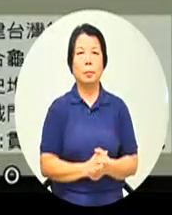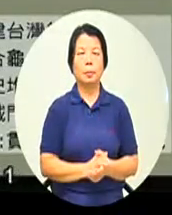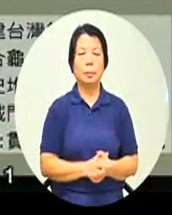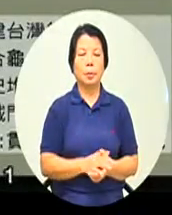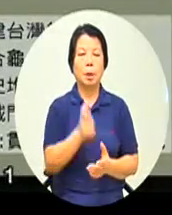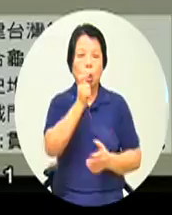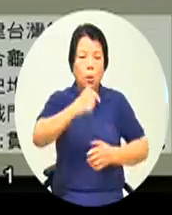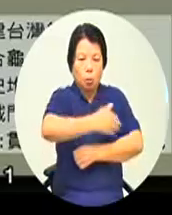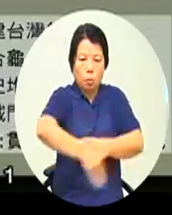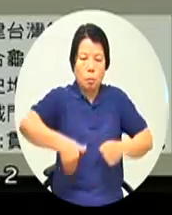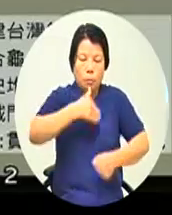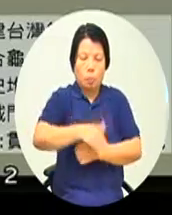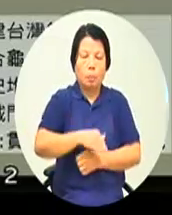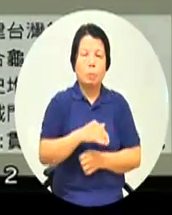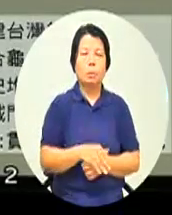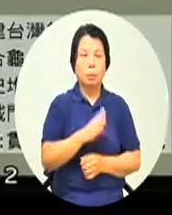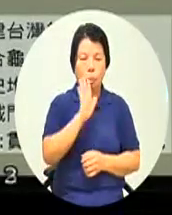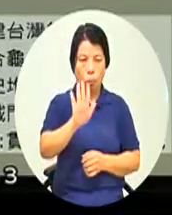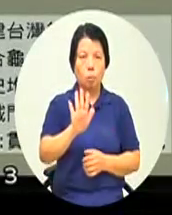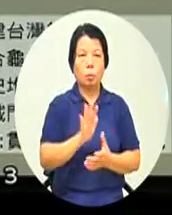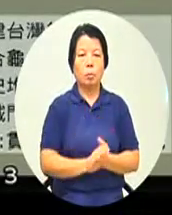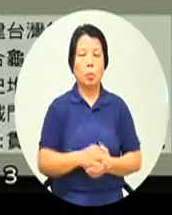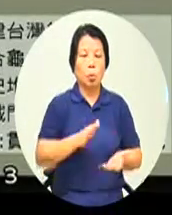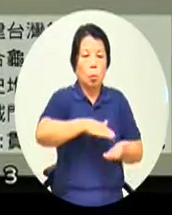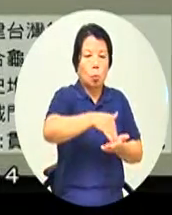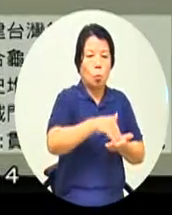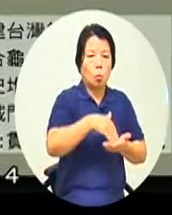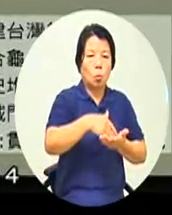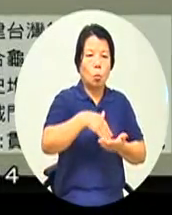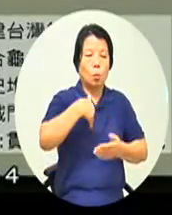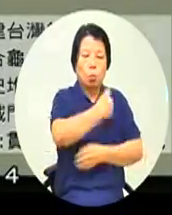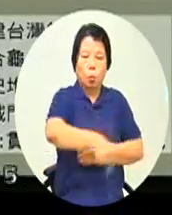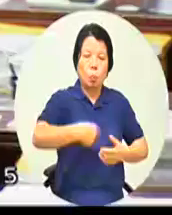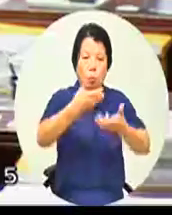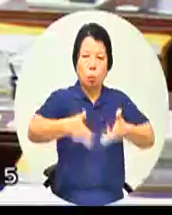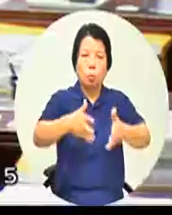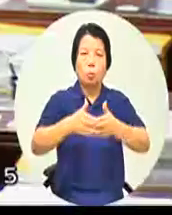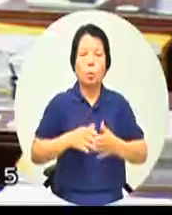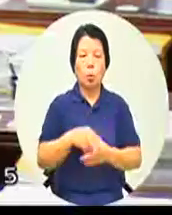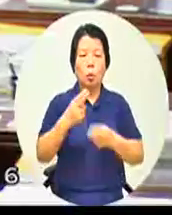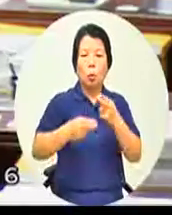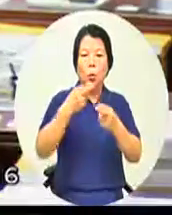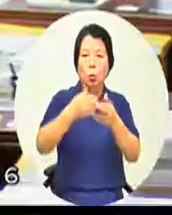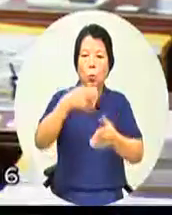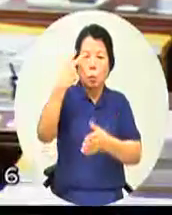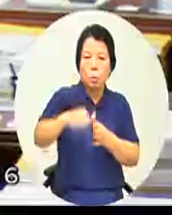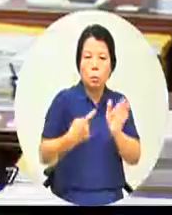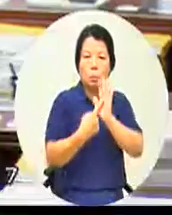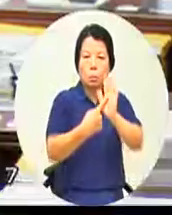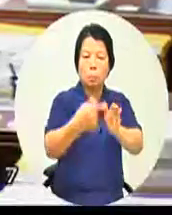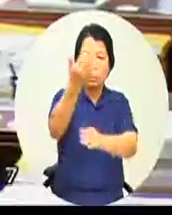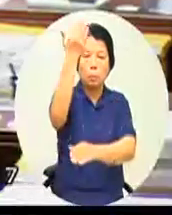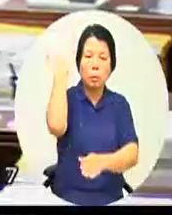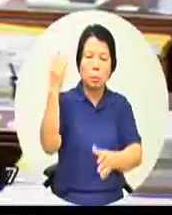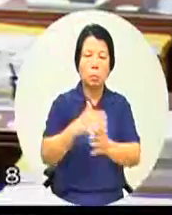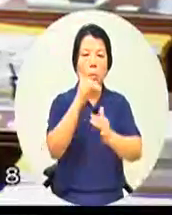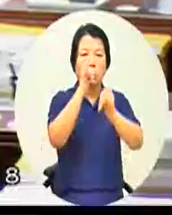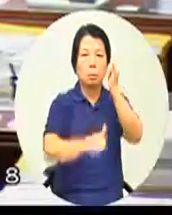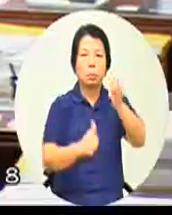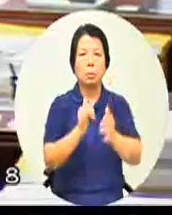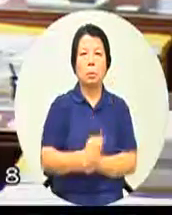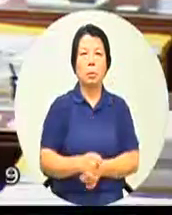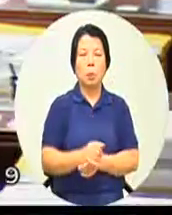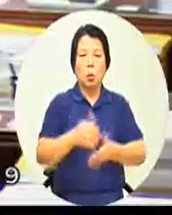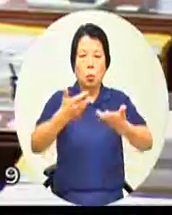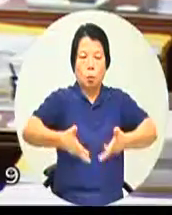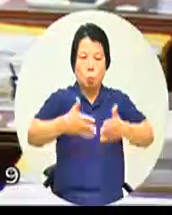体是一部分的哈，我觉得说其实软体哈更为重要。其实怎么样去再现当时的这个历史哈是非常非